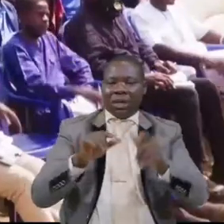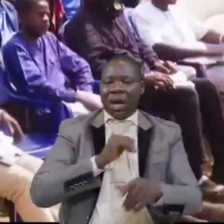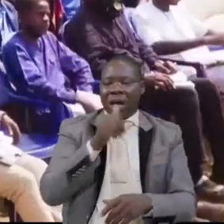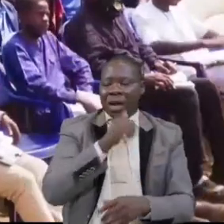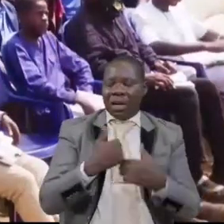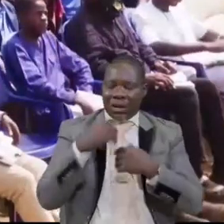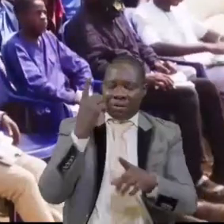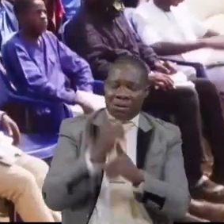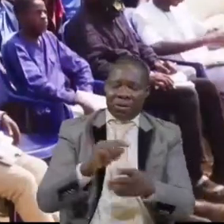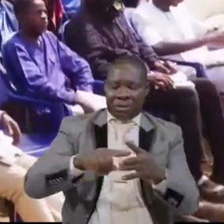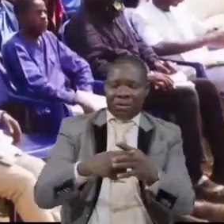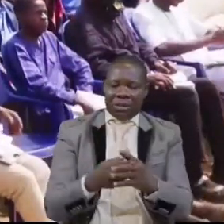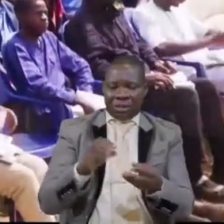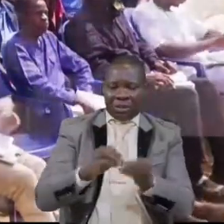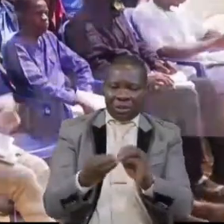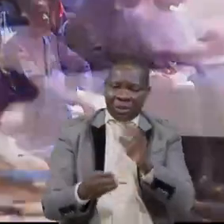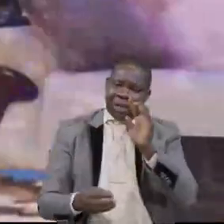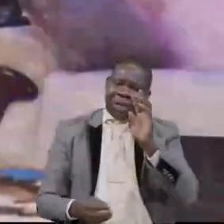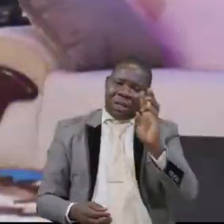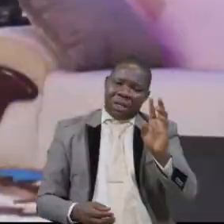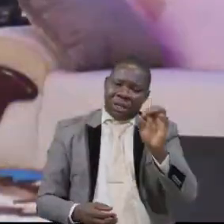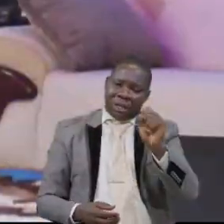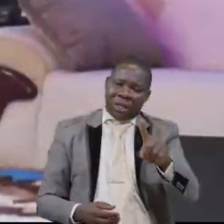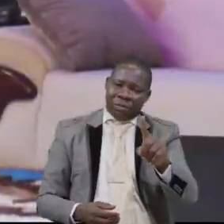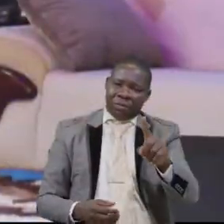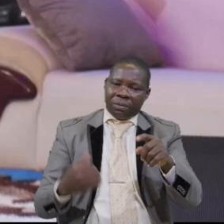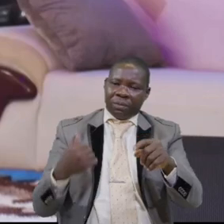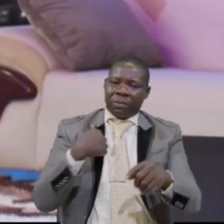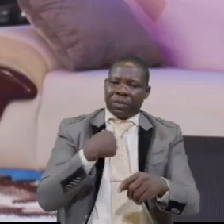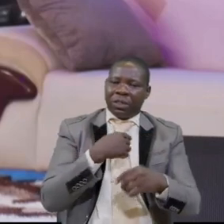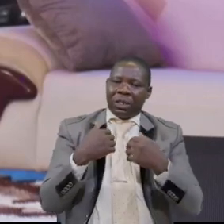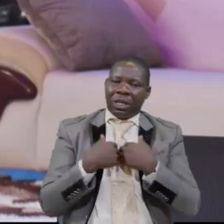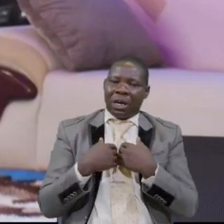Onzièmement, il avait une pensée